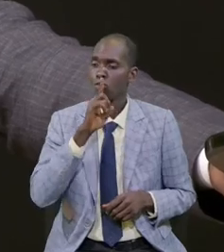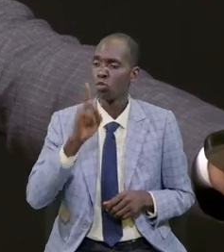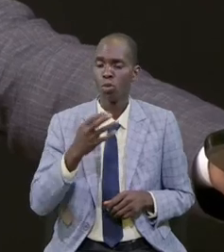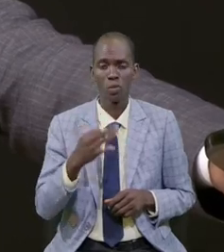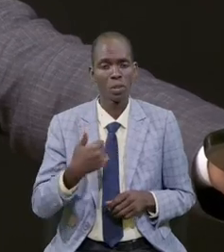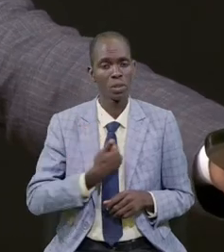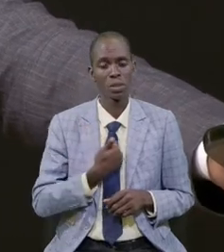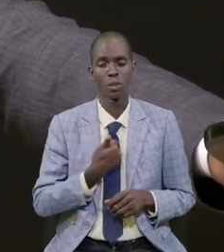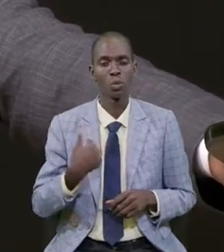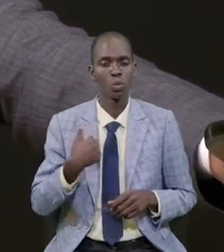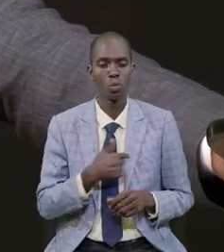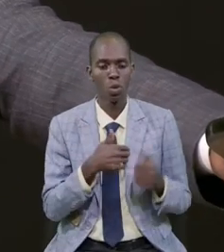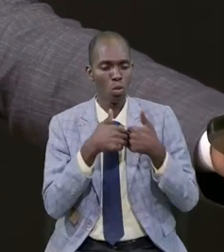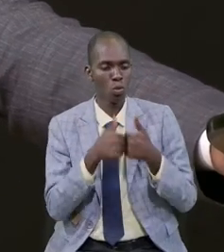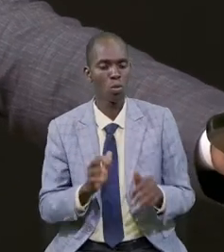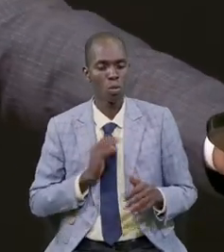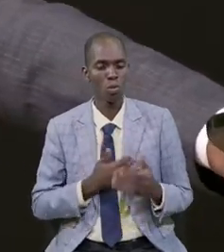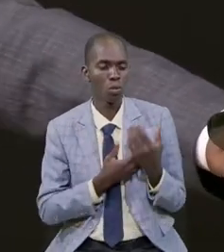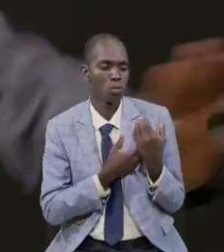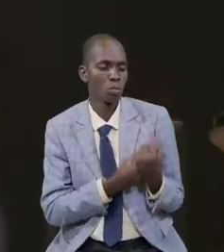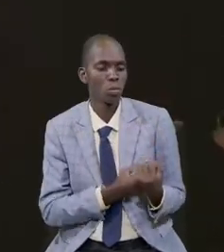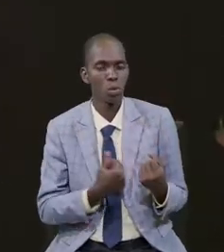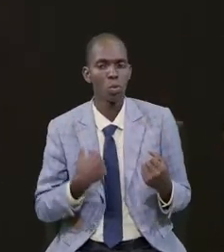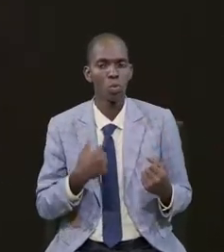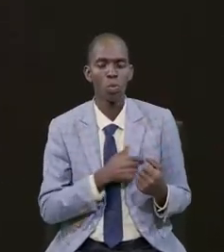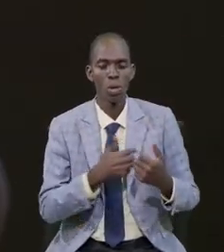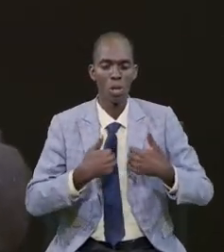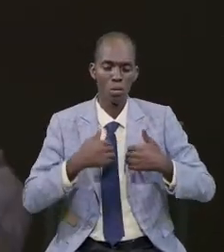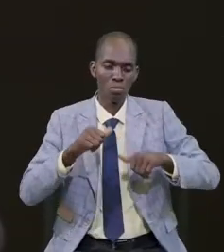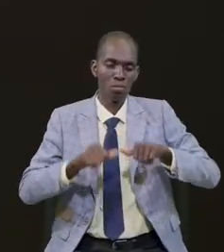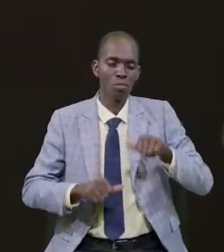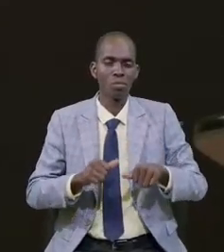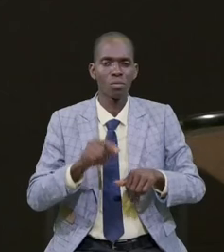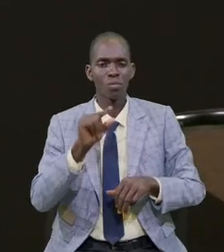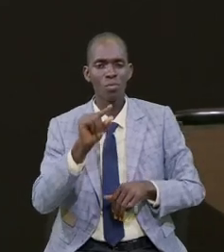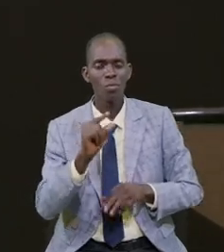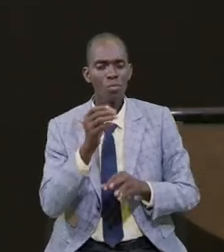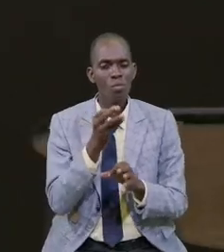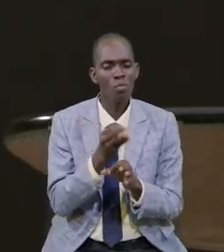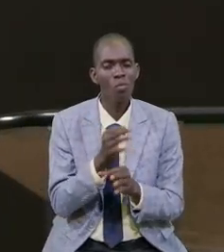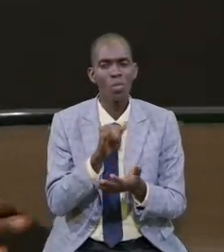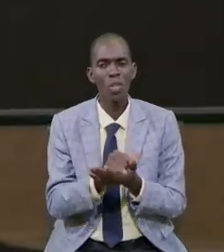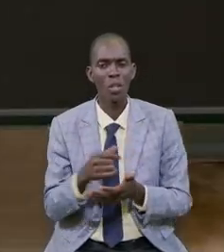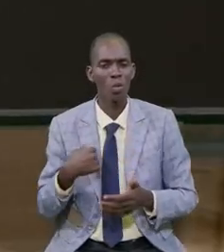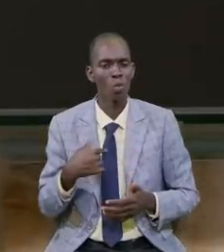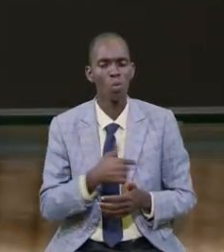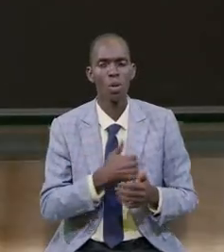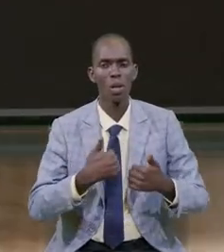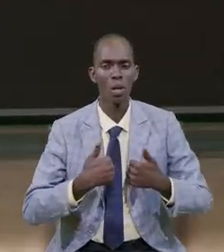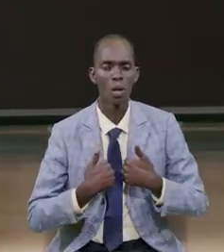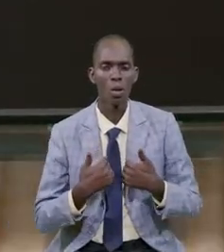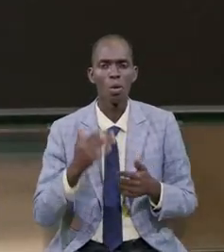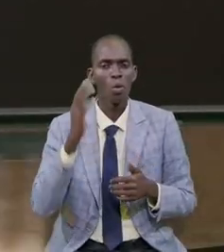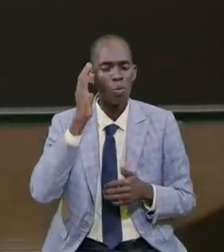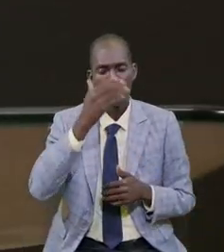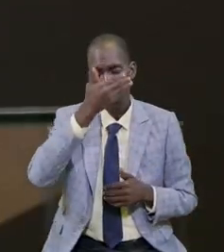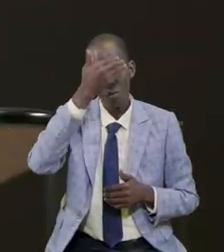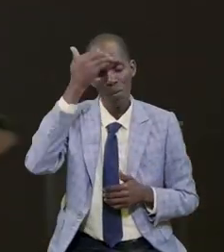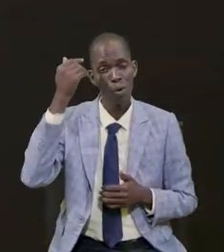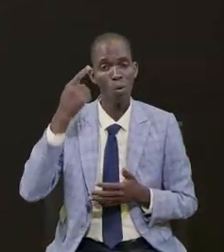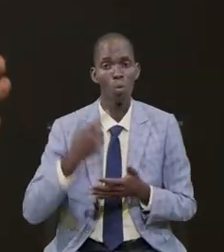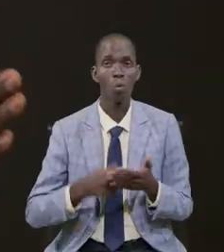de nous-mêmes, on perd la confiance, on a l'incrédulité, la petite foi qu'on a, on oublie ce que